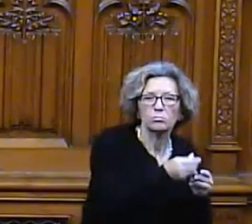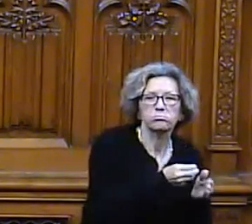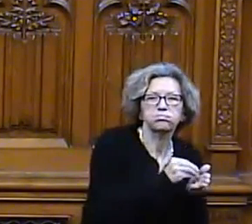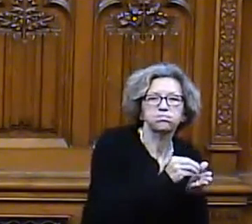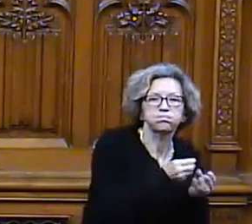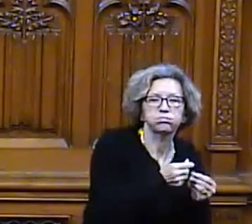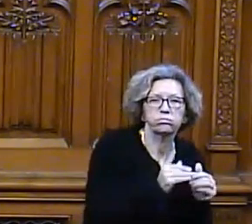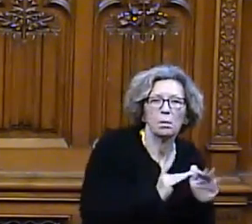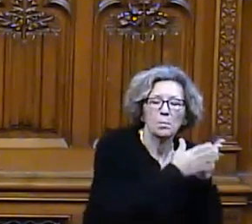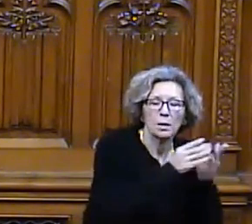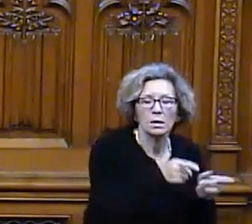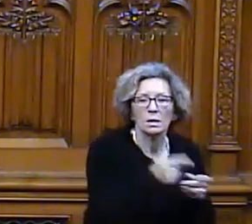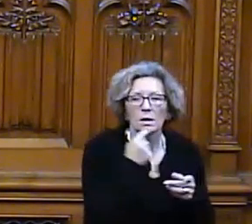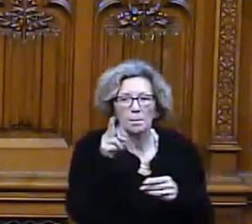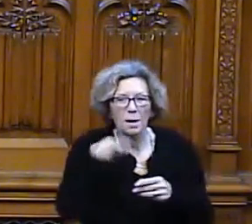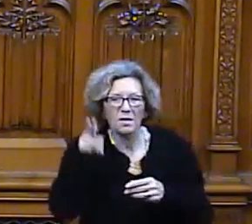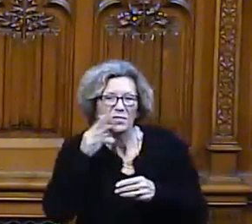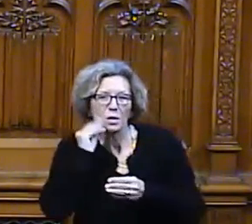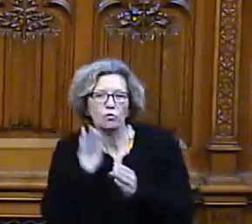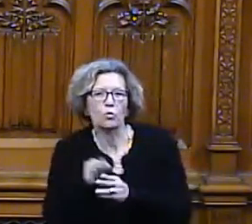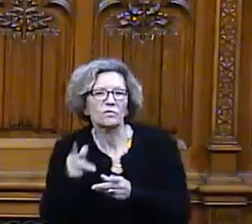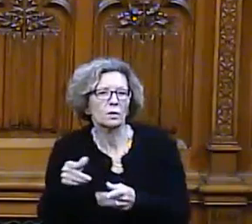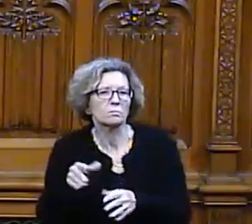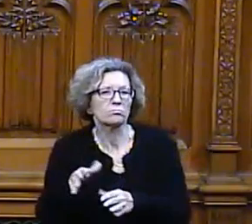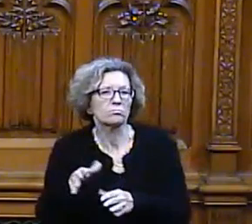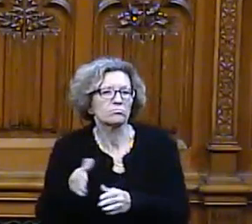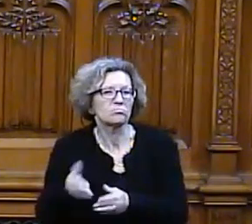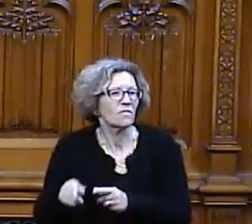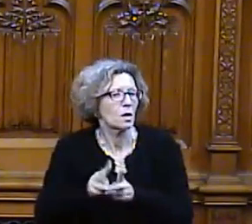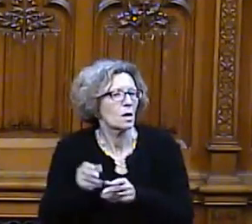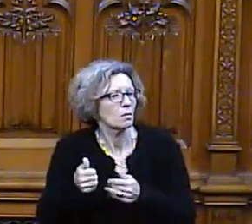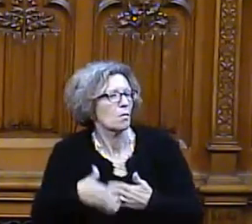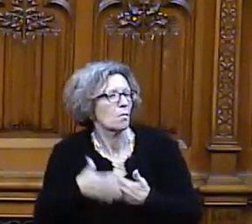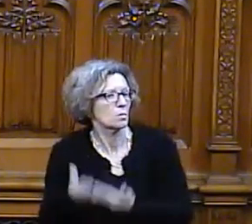Wohnen wird ausgenommen. Gratuliere.